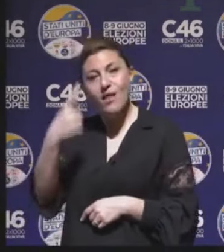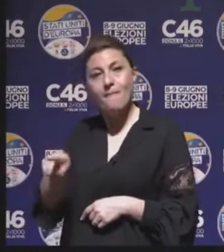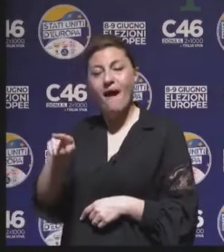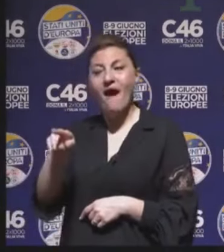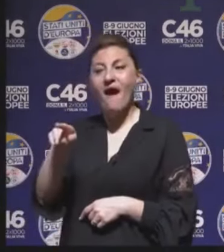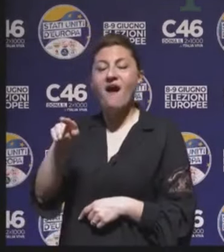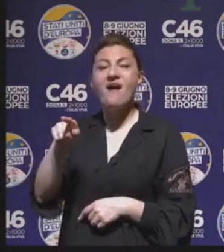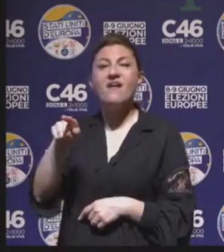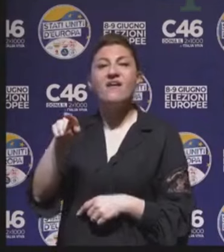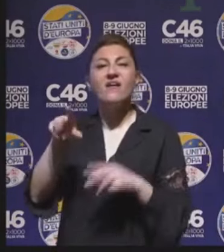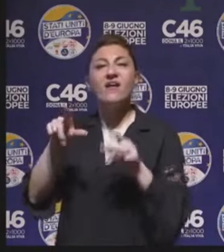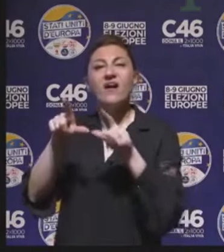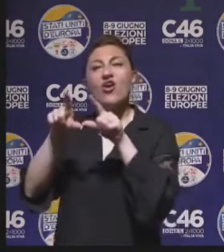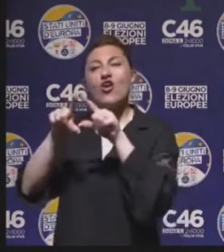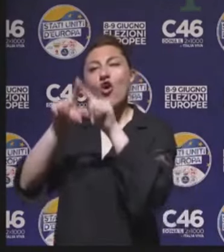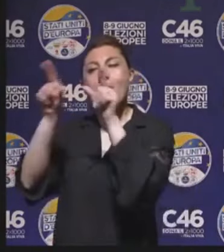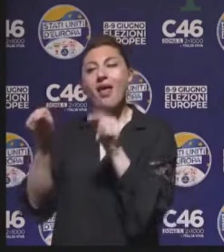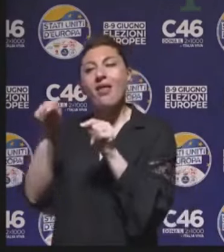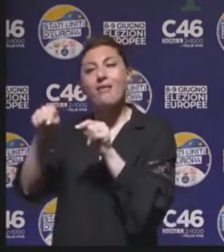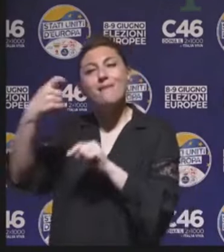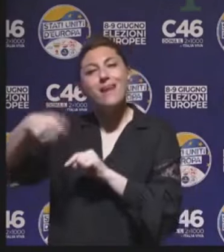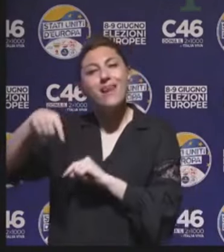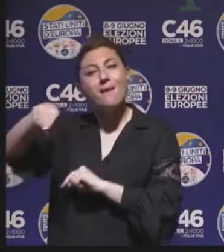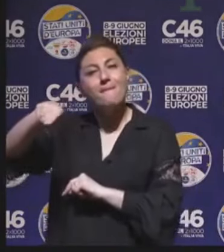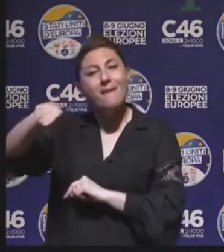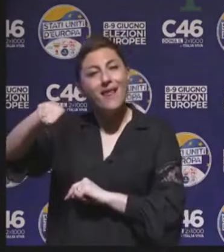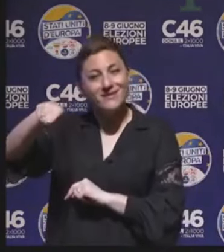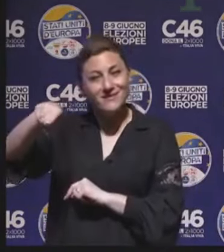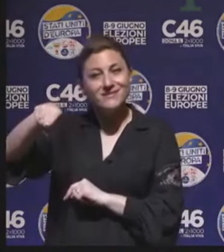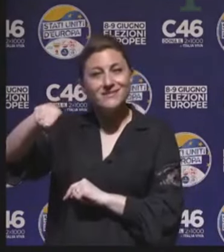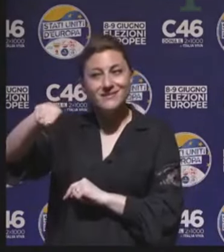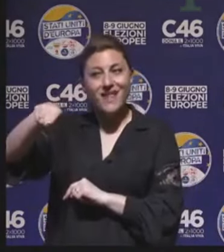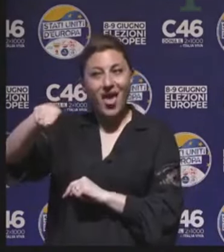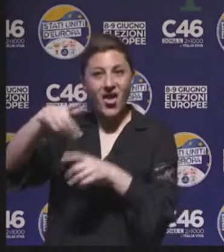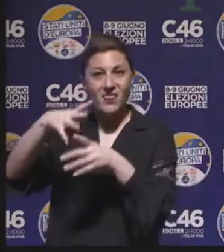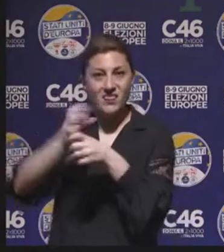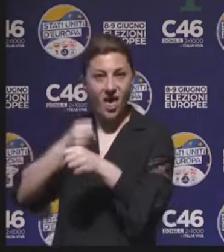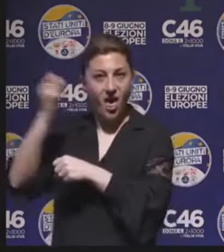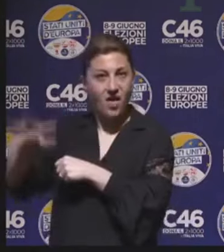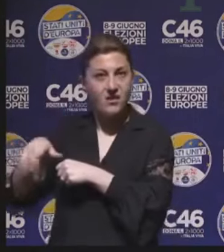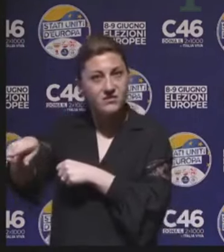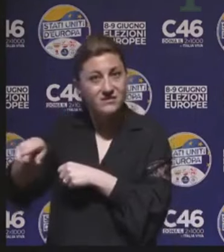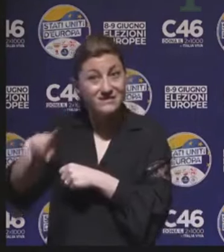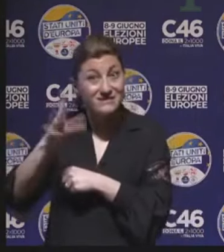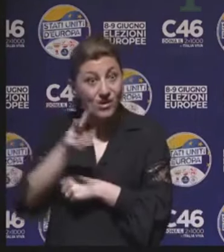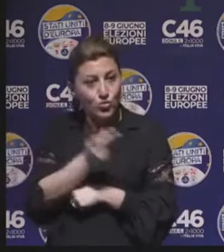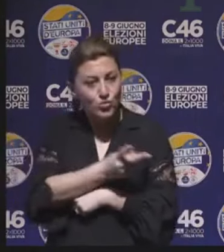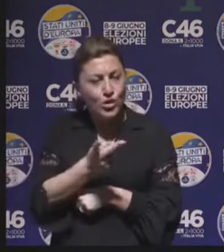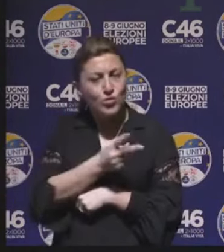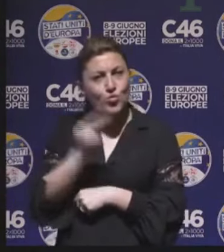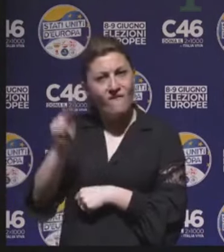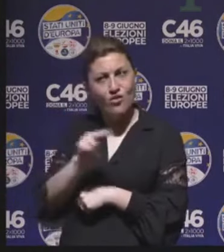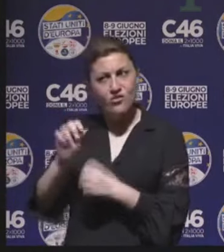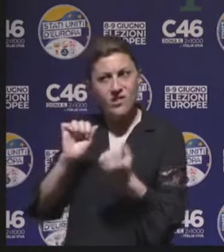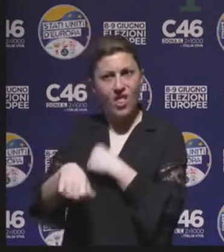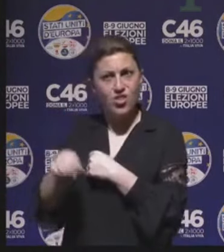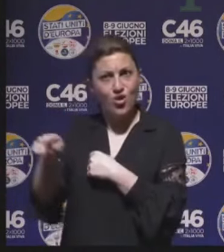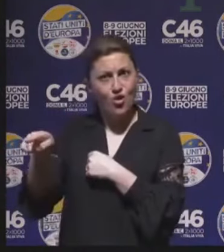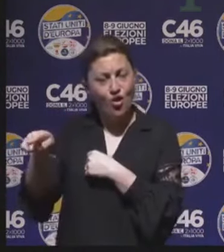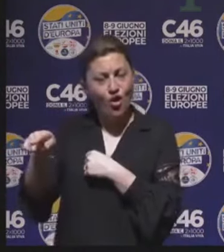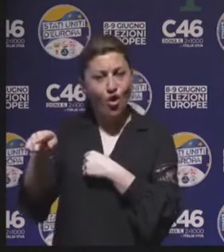Emiliano come ha fatto Italia viva con il consigliere regionale stellato se loro avessero votato